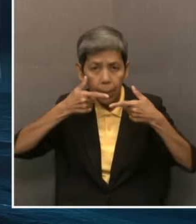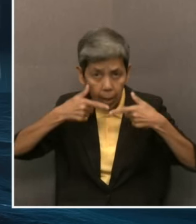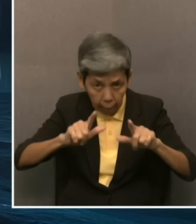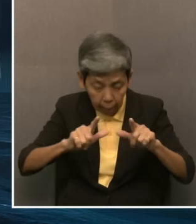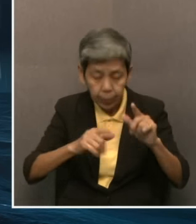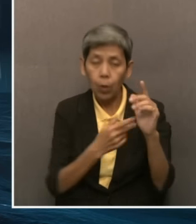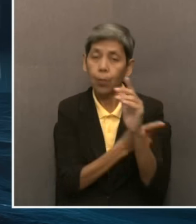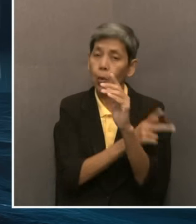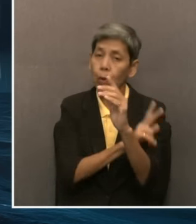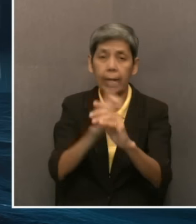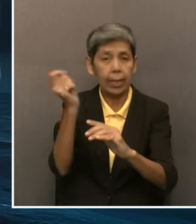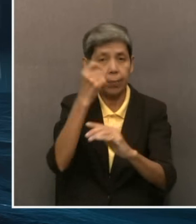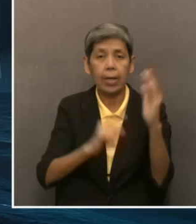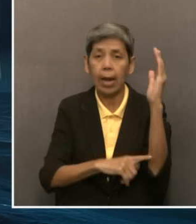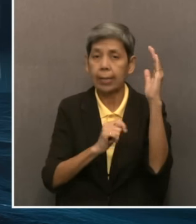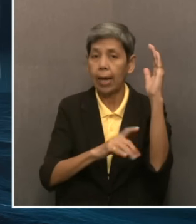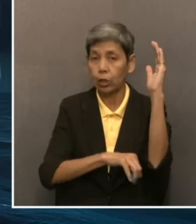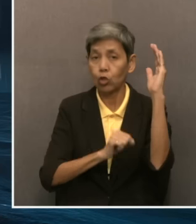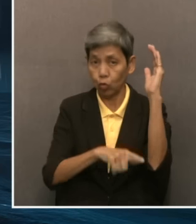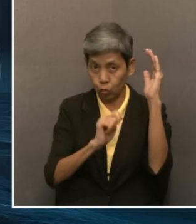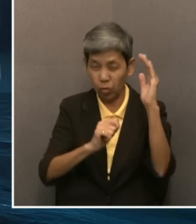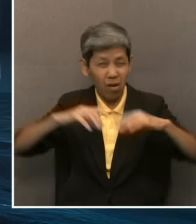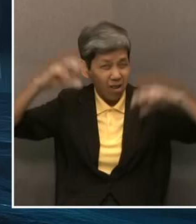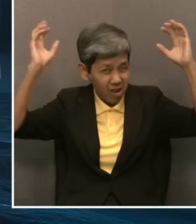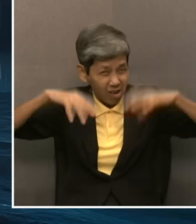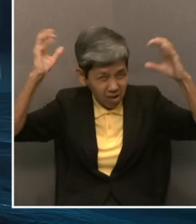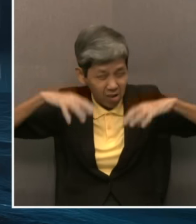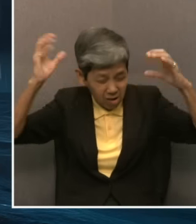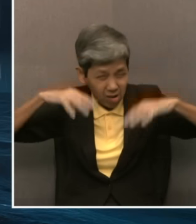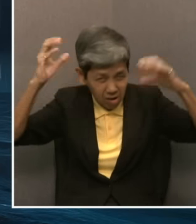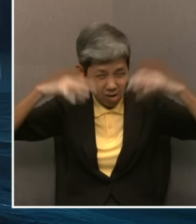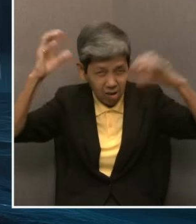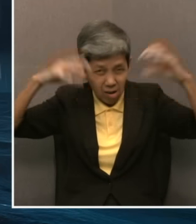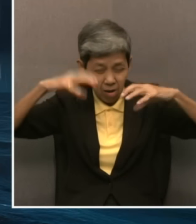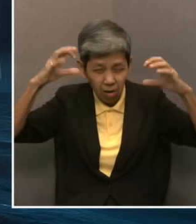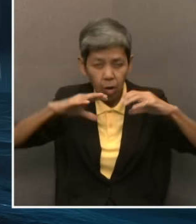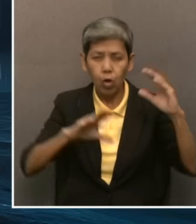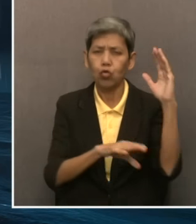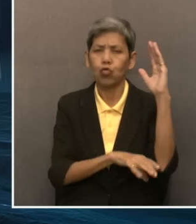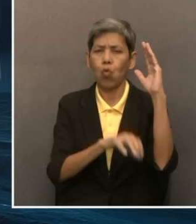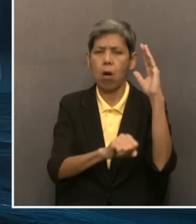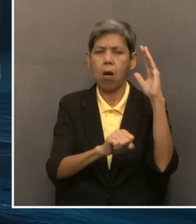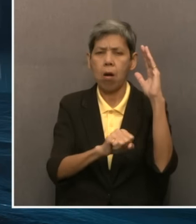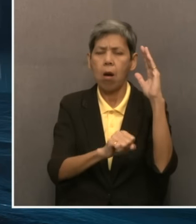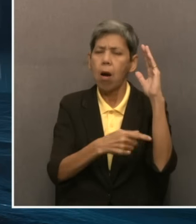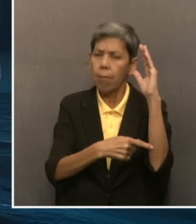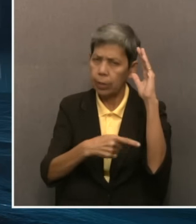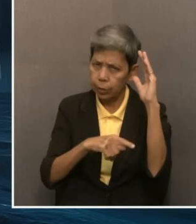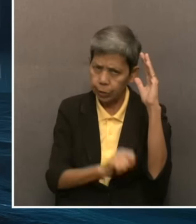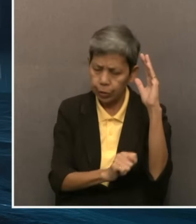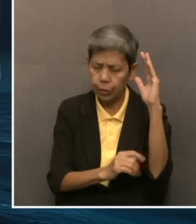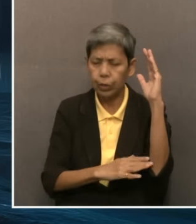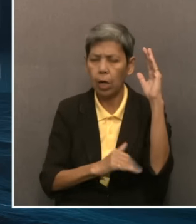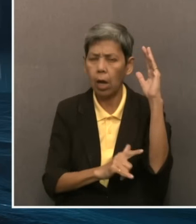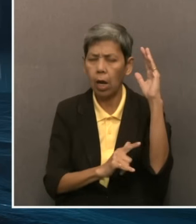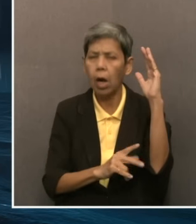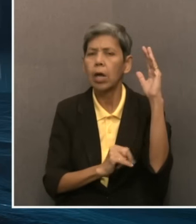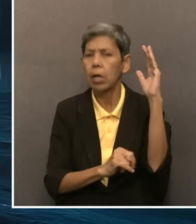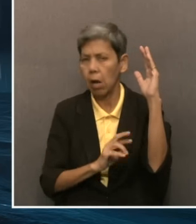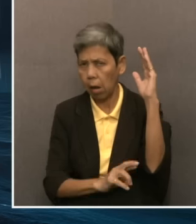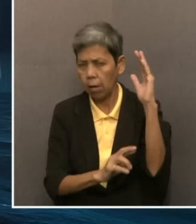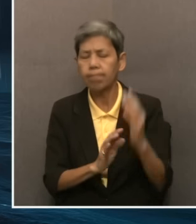กระบี่ตรังสตูลและฝนตกหนักมากบริเวณจังหวัดสงขลาปัตตานียะลาและนราธิว